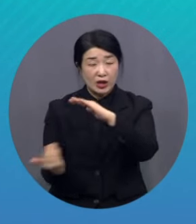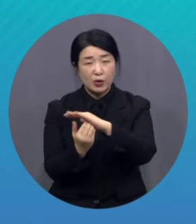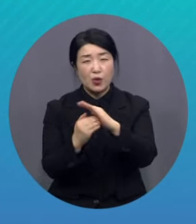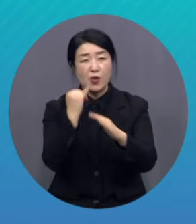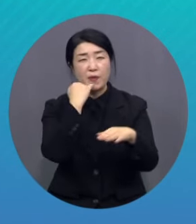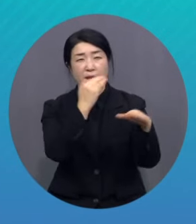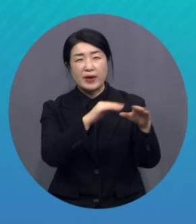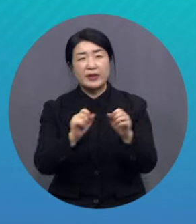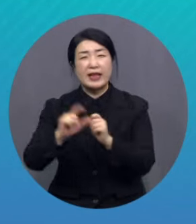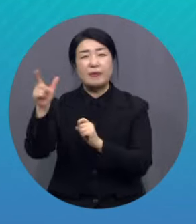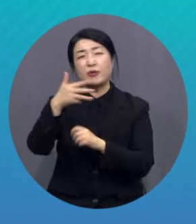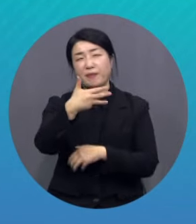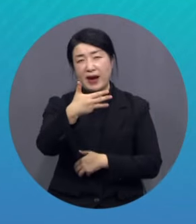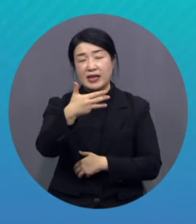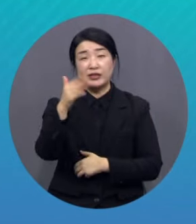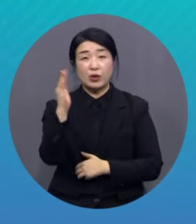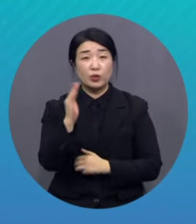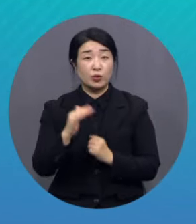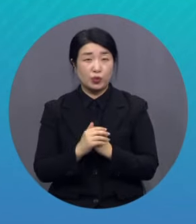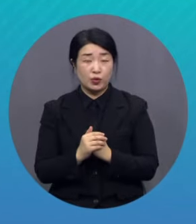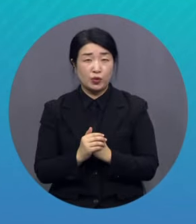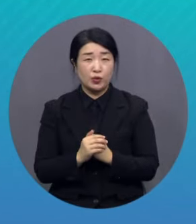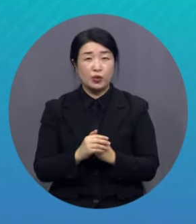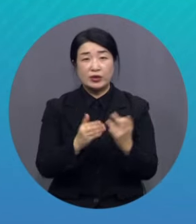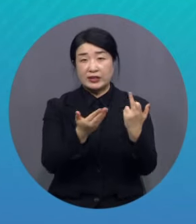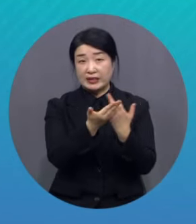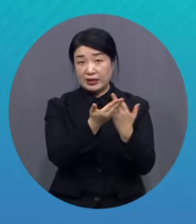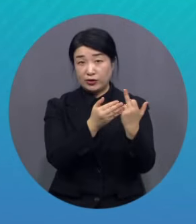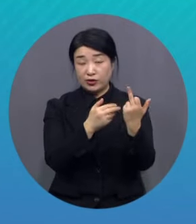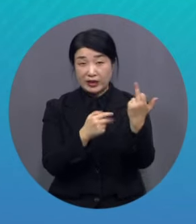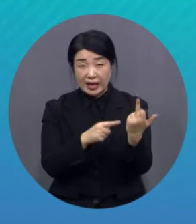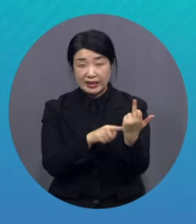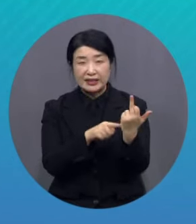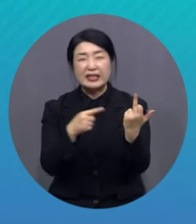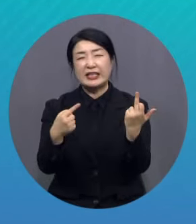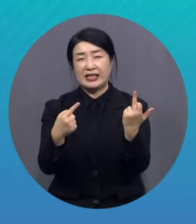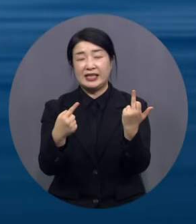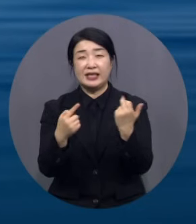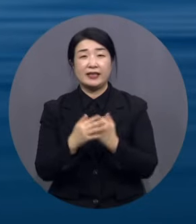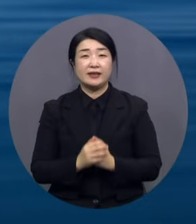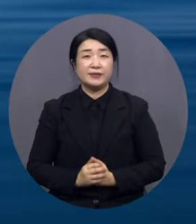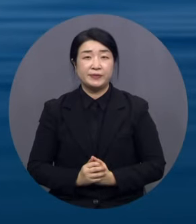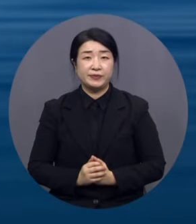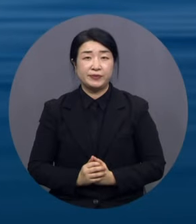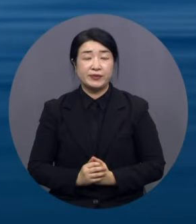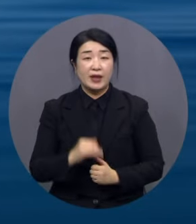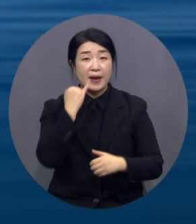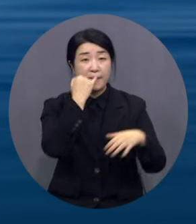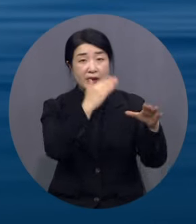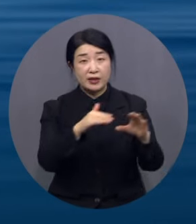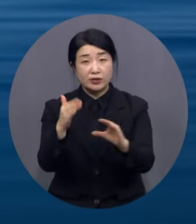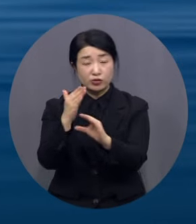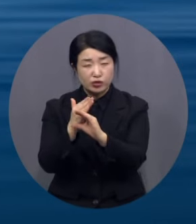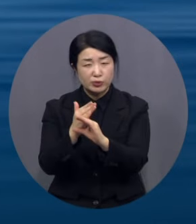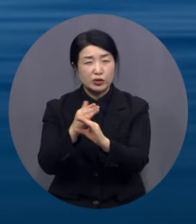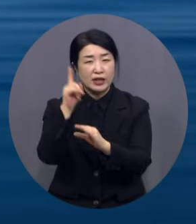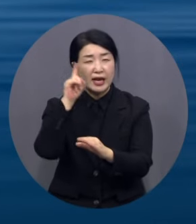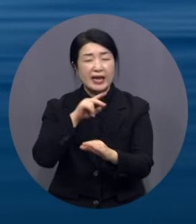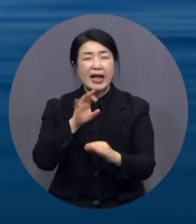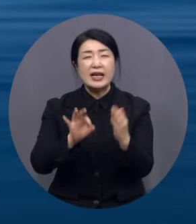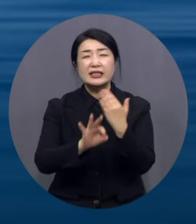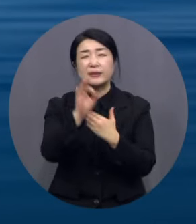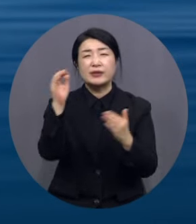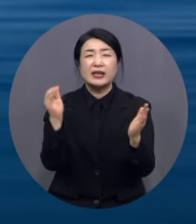지역은 대부분 8도 안팎을 보이겠고 성악은 1도 예상됩니다 제주도 의 중심으로 오전까지 바람이